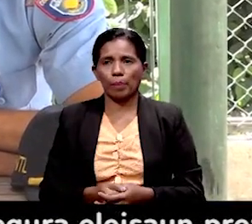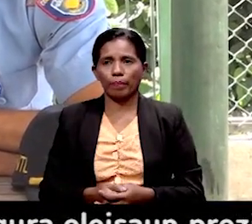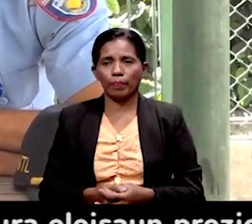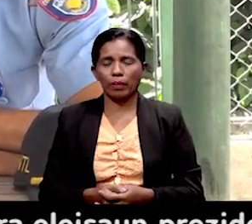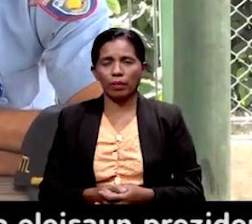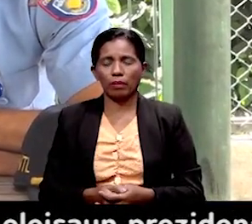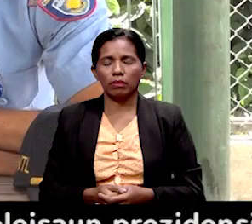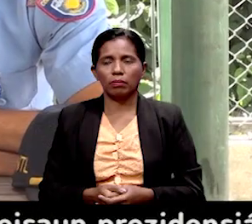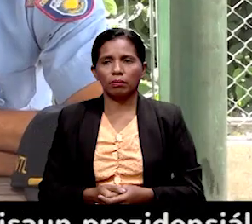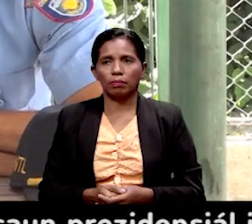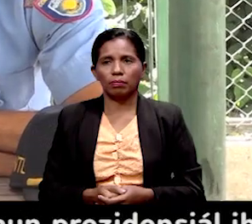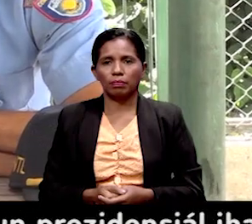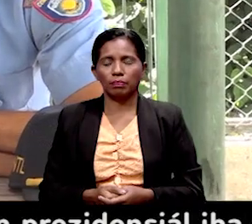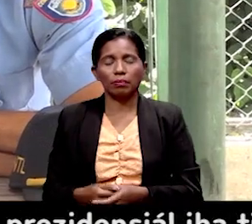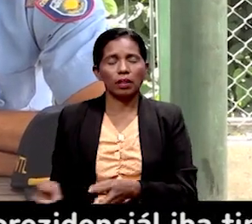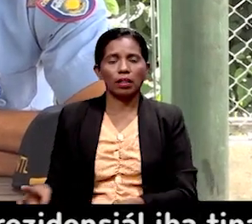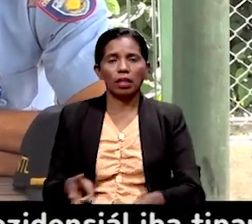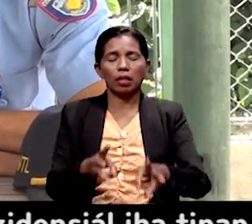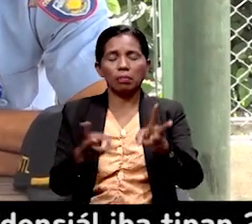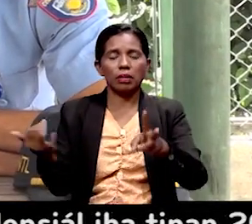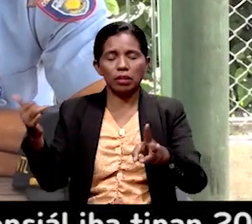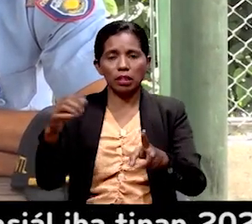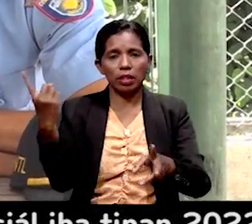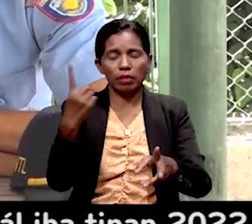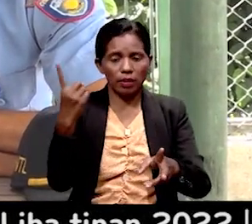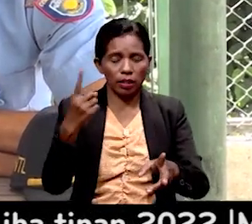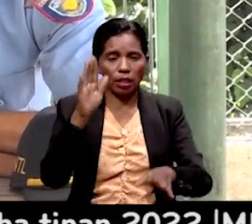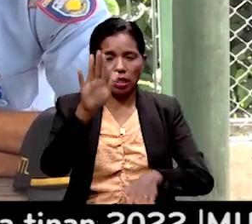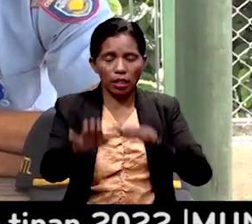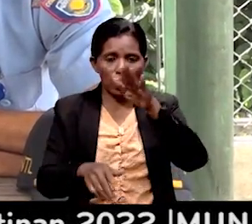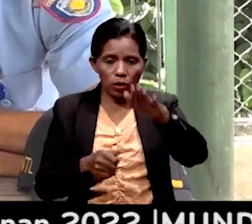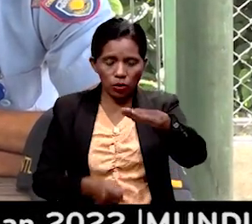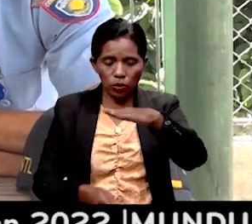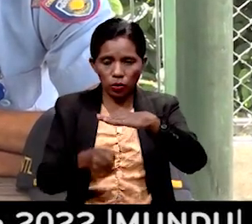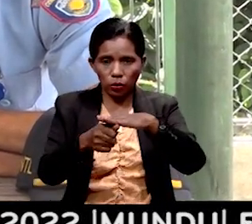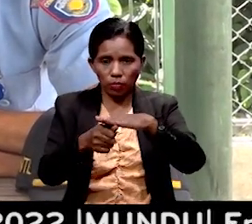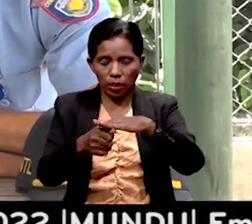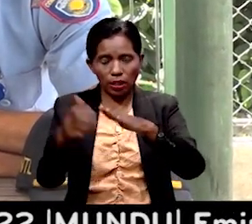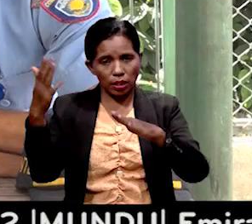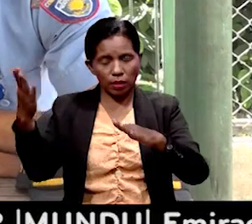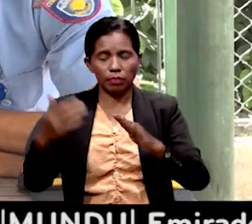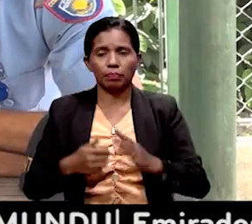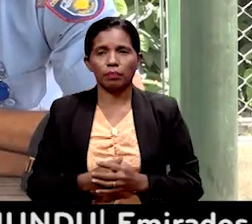i dalon nabe mak sira sempre liu ba au akhratet di bosira iha